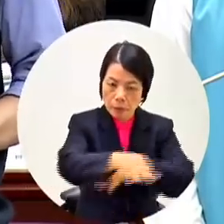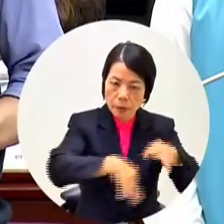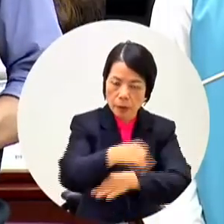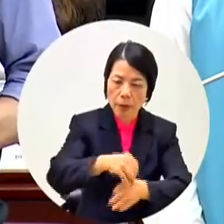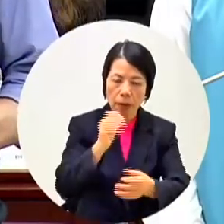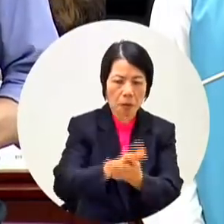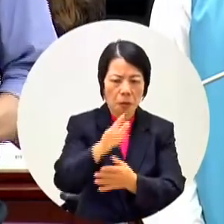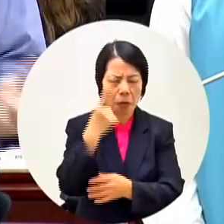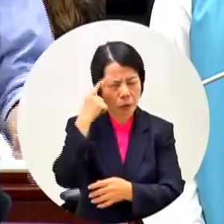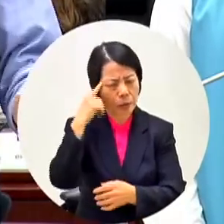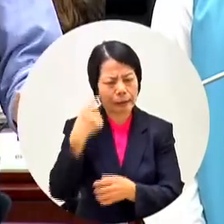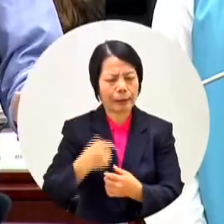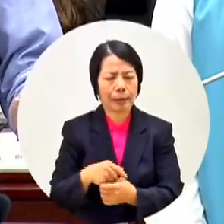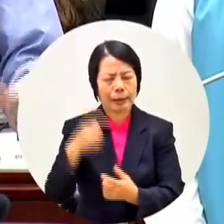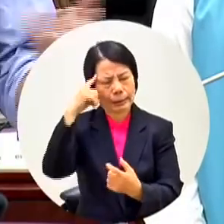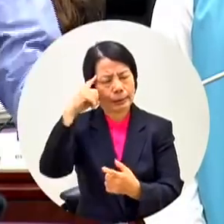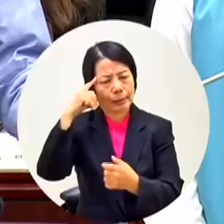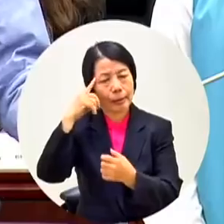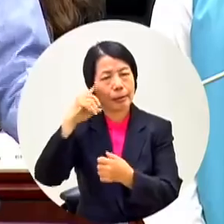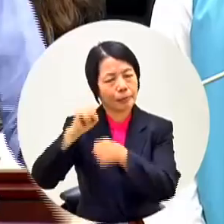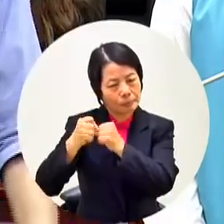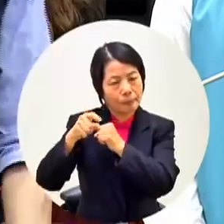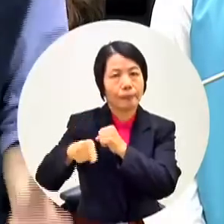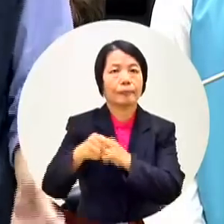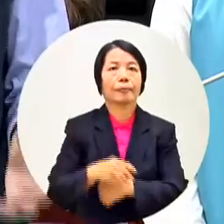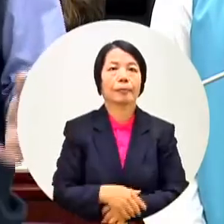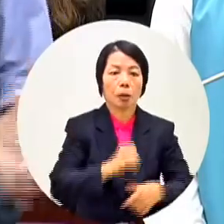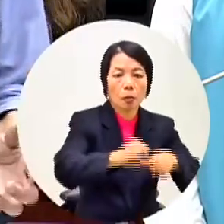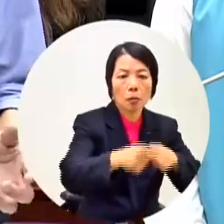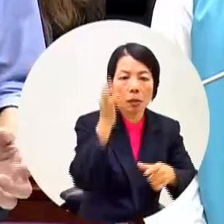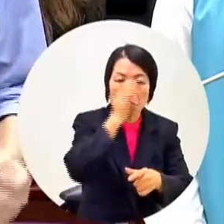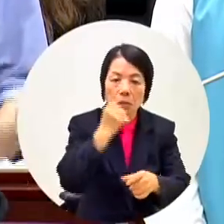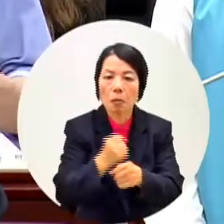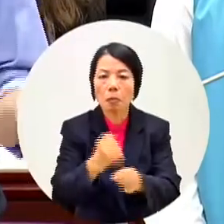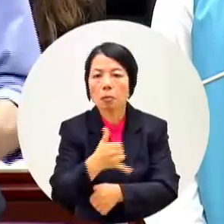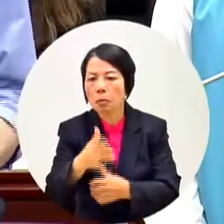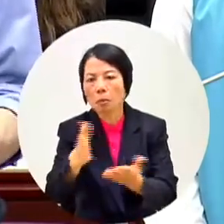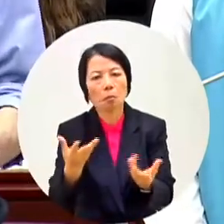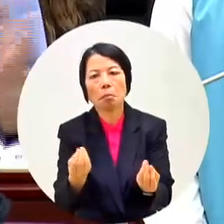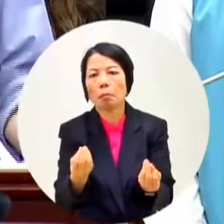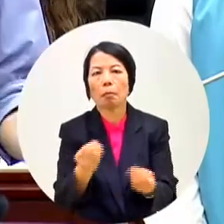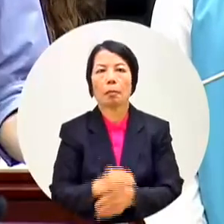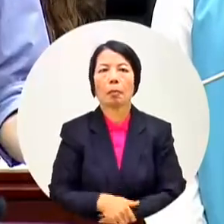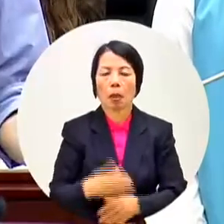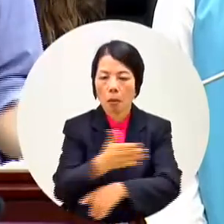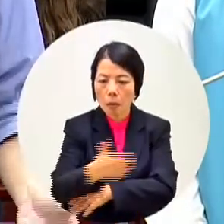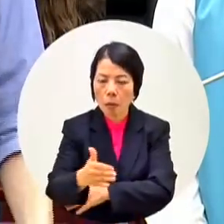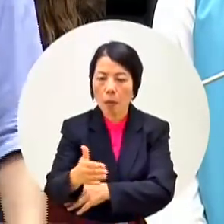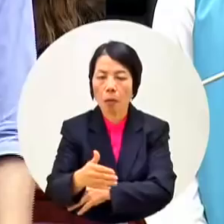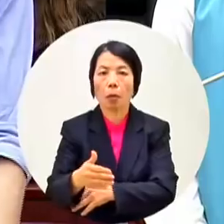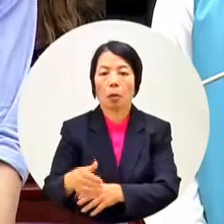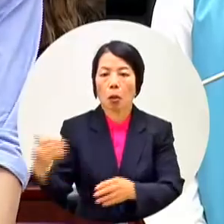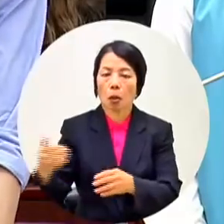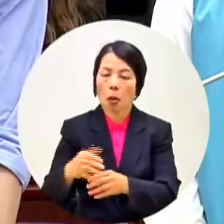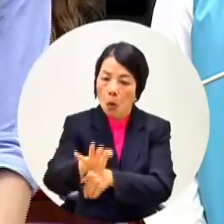要扩大投资，找不到工人，工人不见了。农村、渔村想要扩大生产，找不到工人，开始老